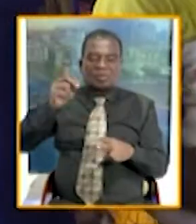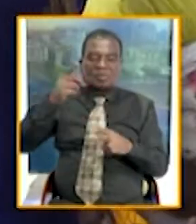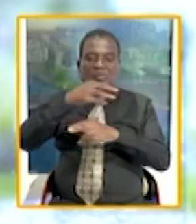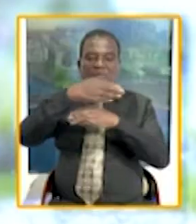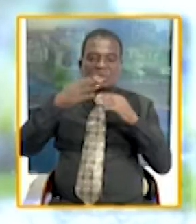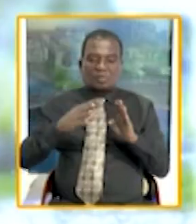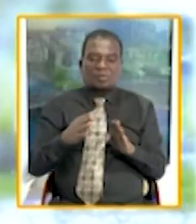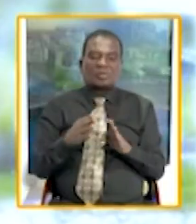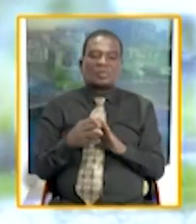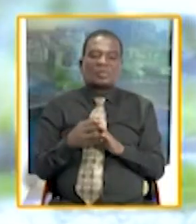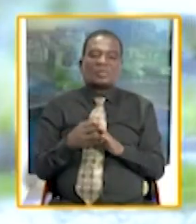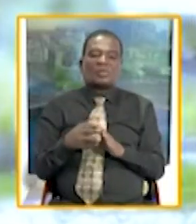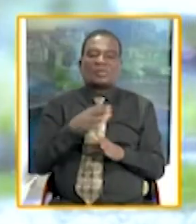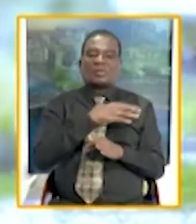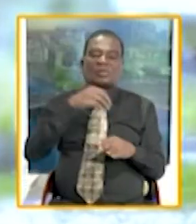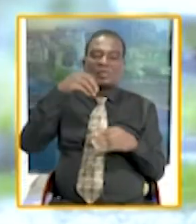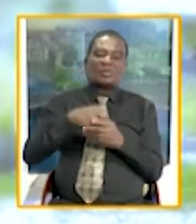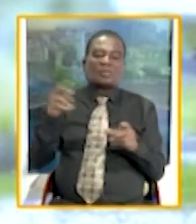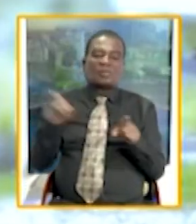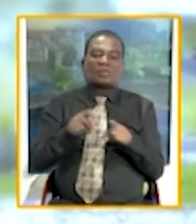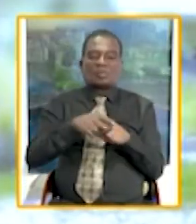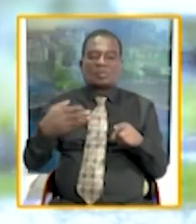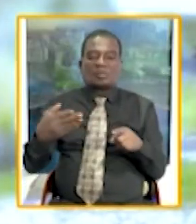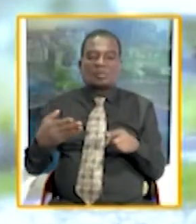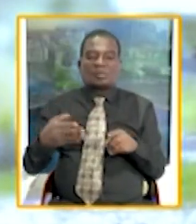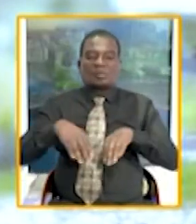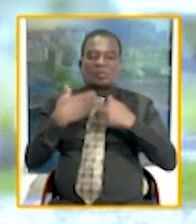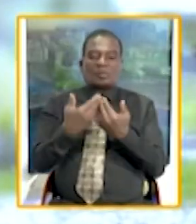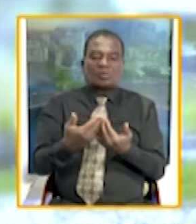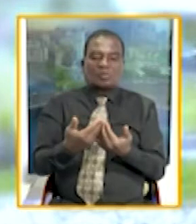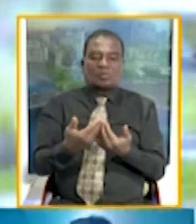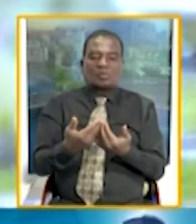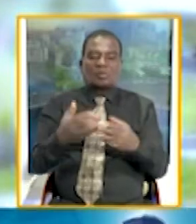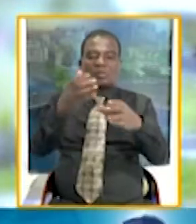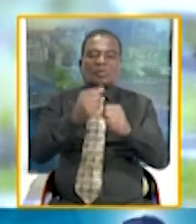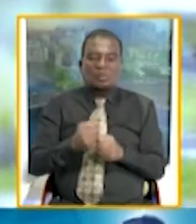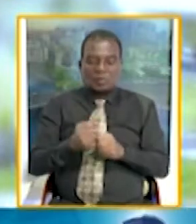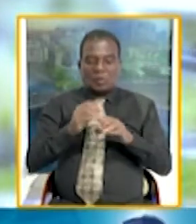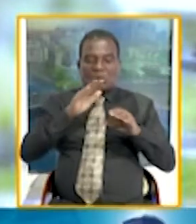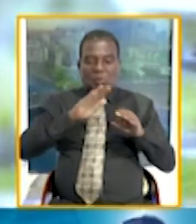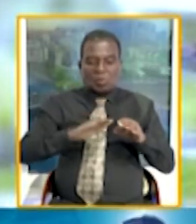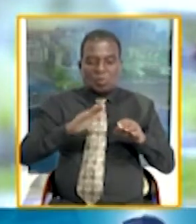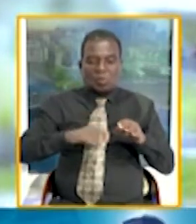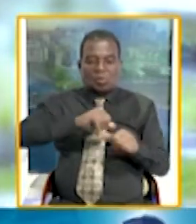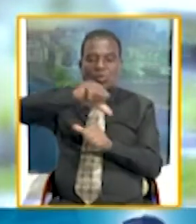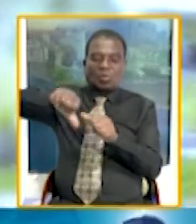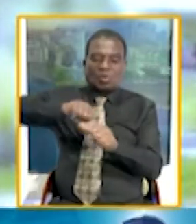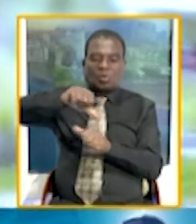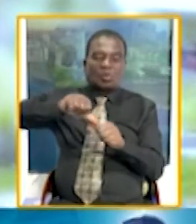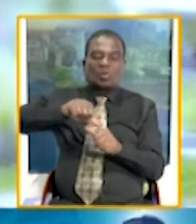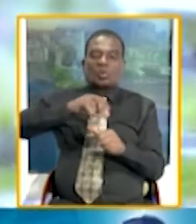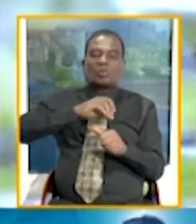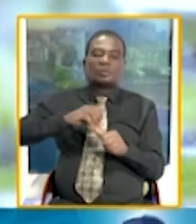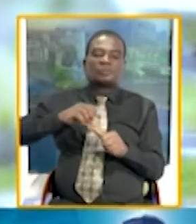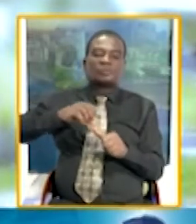Parlement. Et dans la même spirale, comment obtenir l'accalmie des élections autour des élections législatives demain